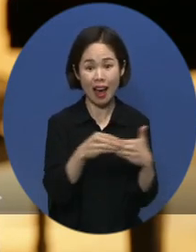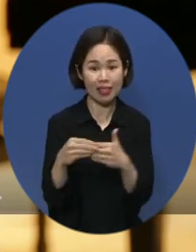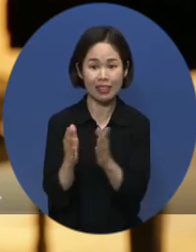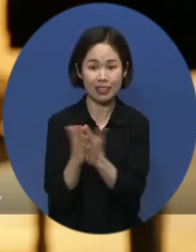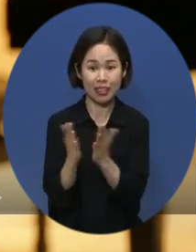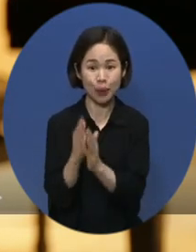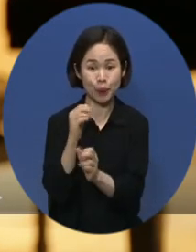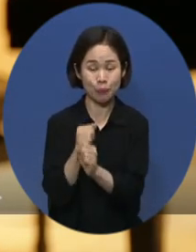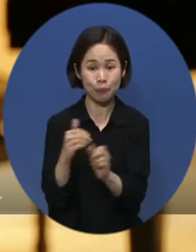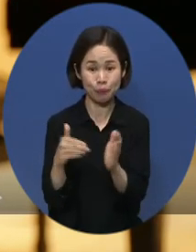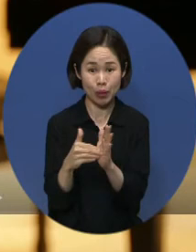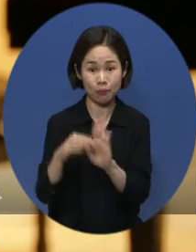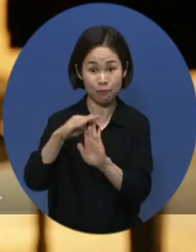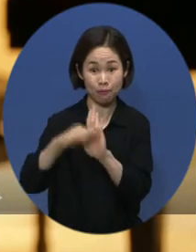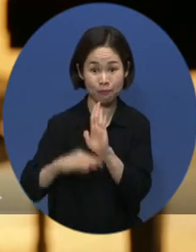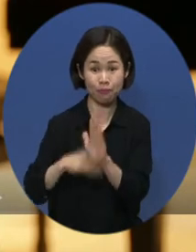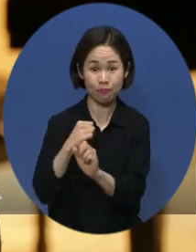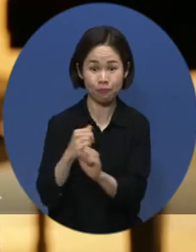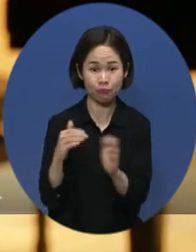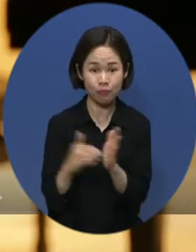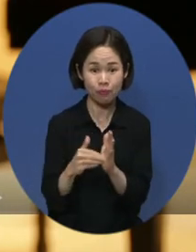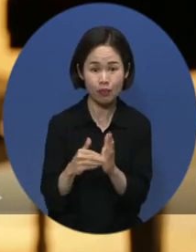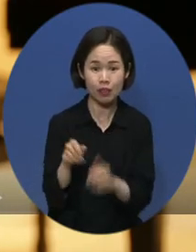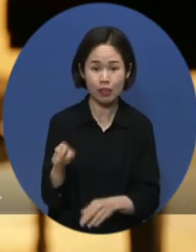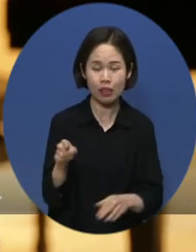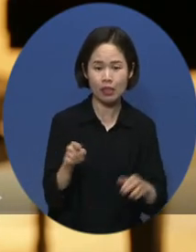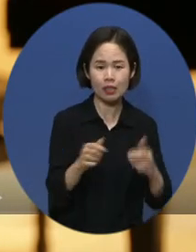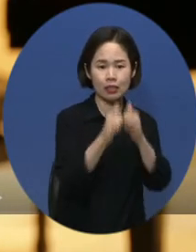근데 이것이 조금 사회적 합의가 이루어져서